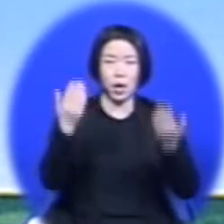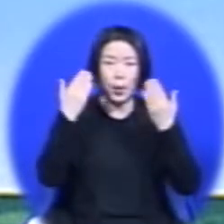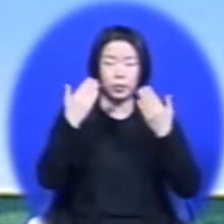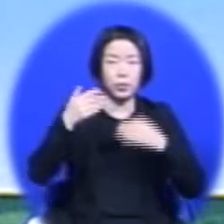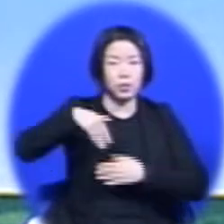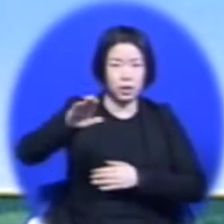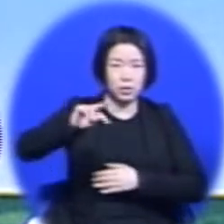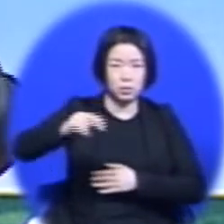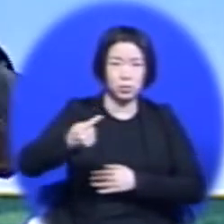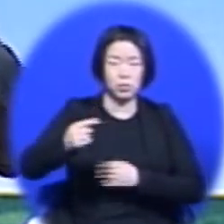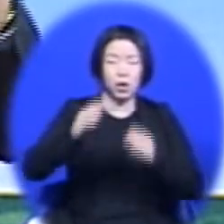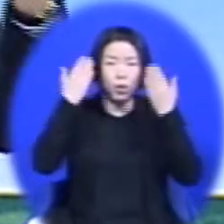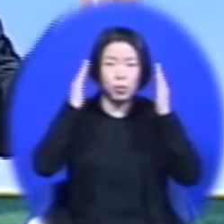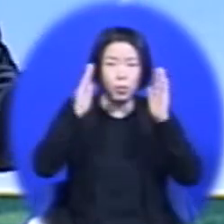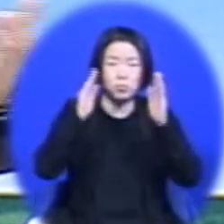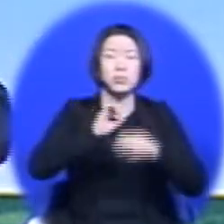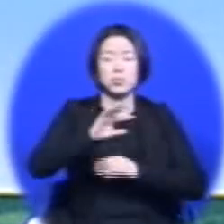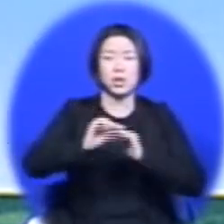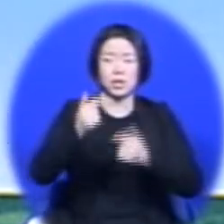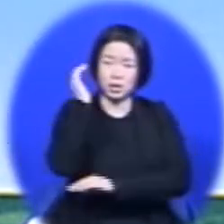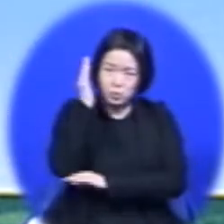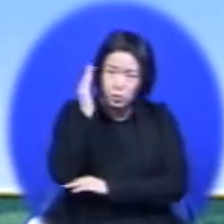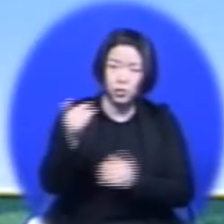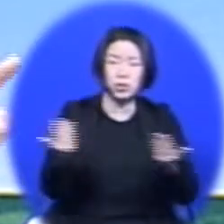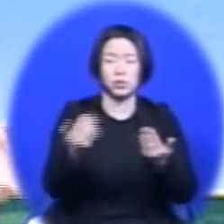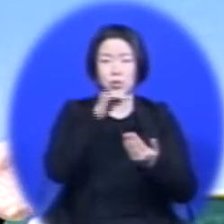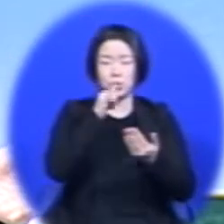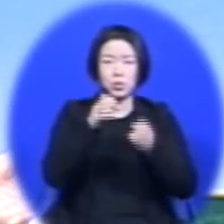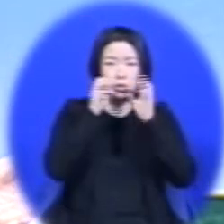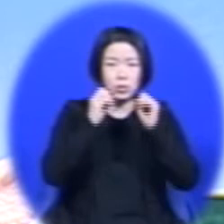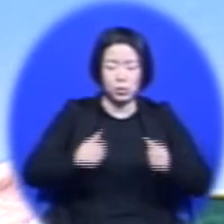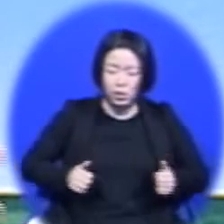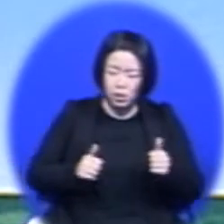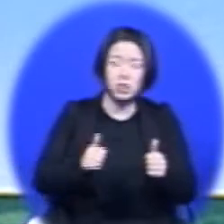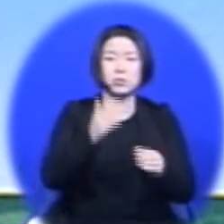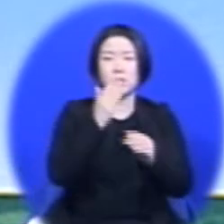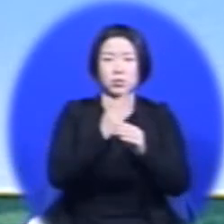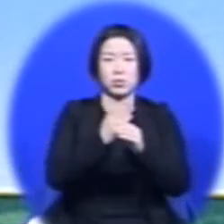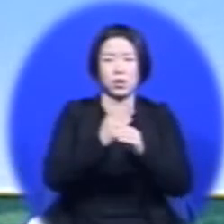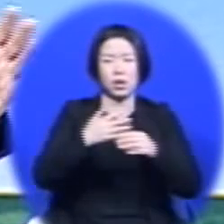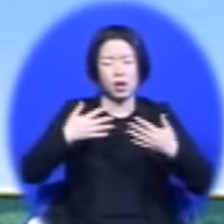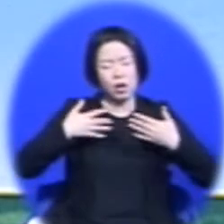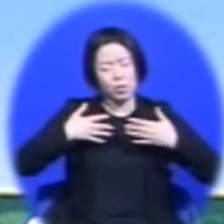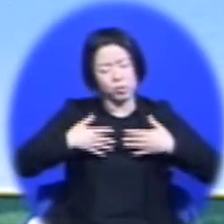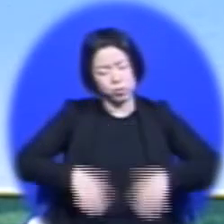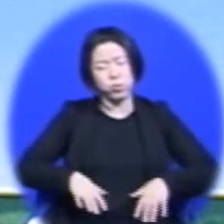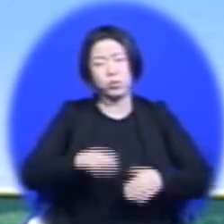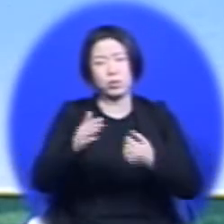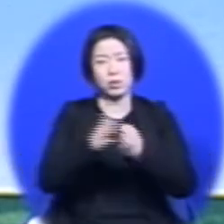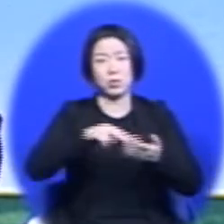공부만 하는 것 아니고 그는 설교 사역도 하고 그리고 전도도 열심히 하다가 과로로